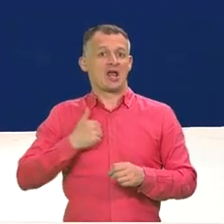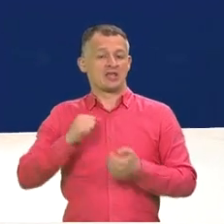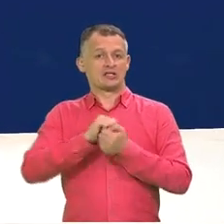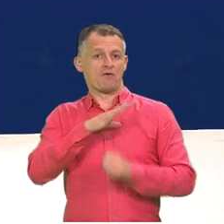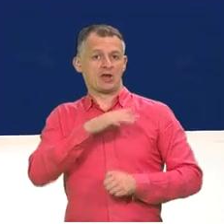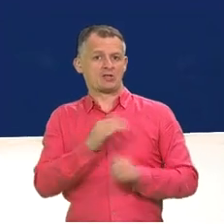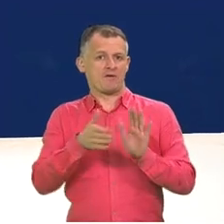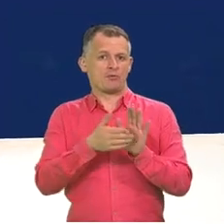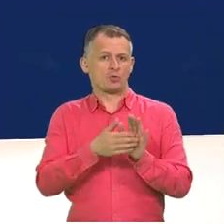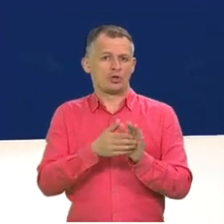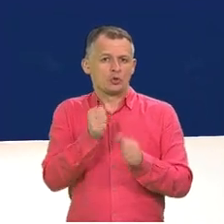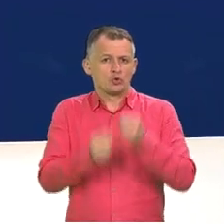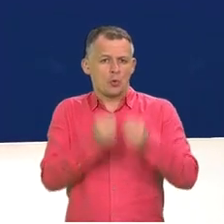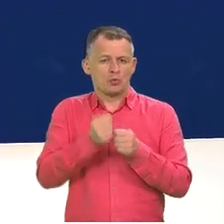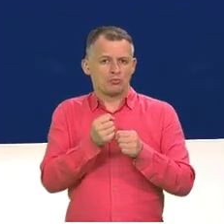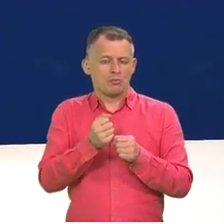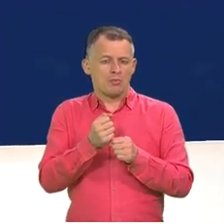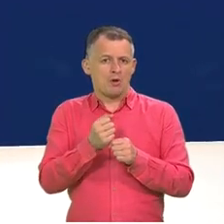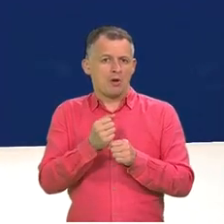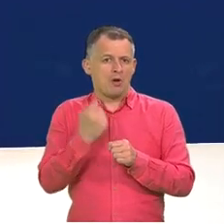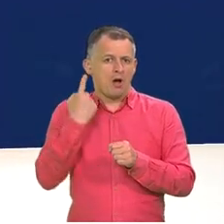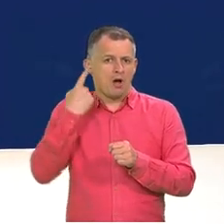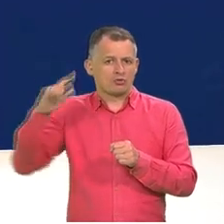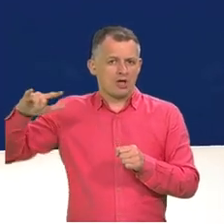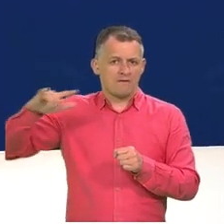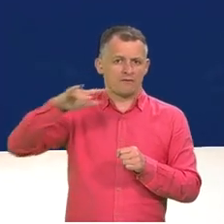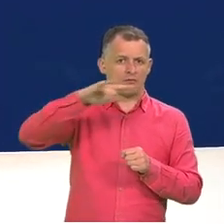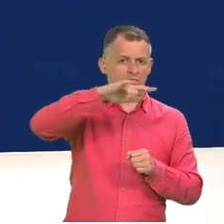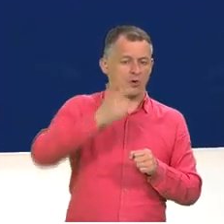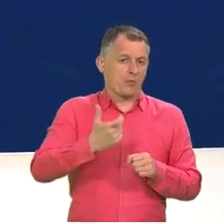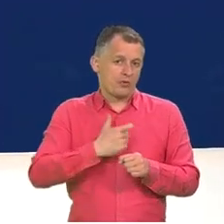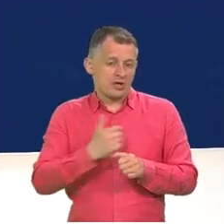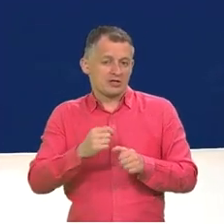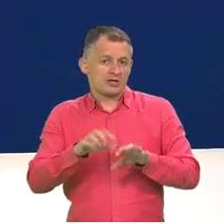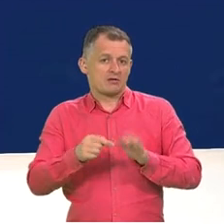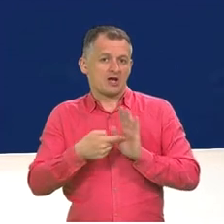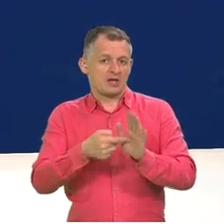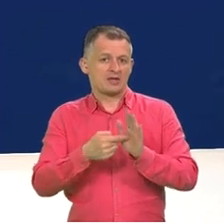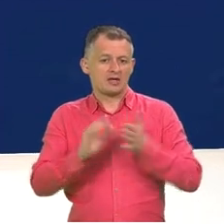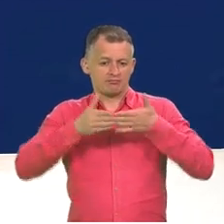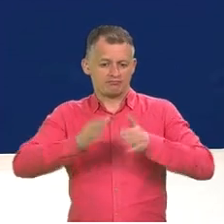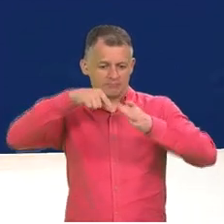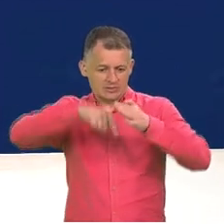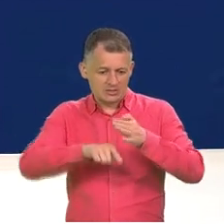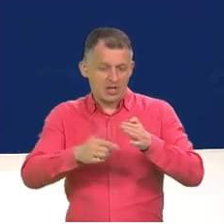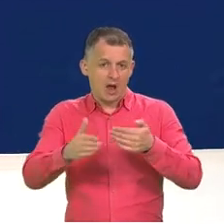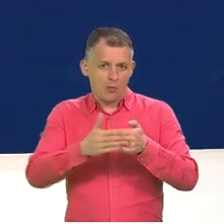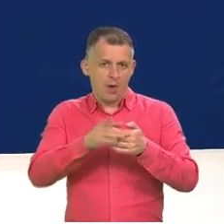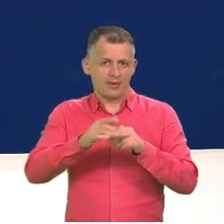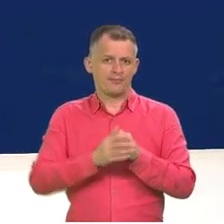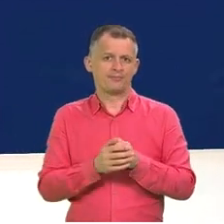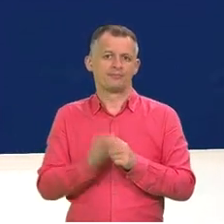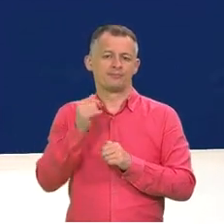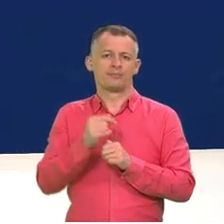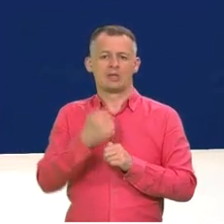Faptul că sunetul a fost totuși recepționat astăzi de un avion ar putea însemna că submersibilul este aproape de suprafață, spun experții.